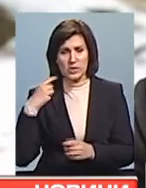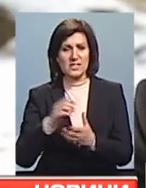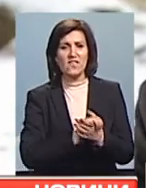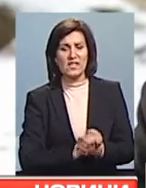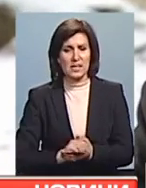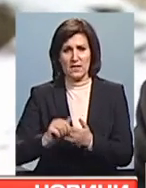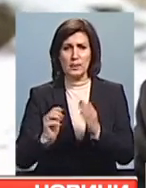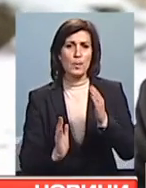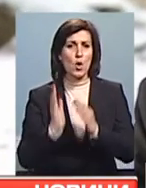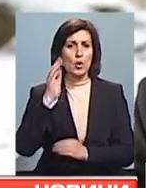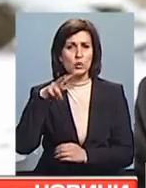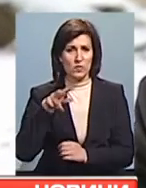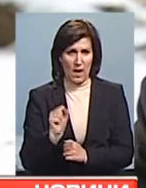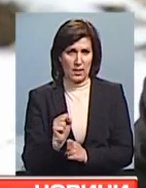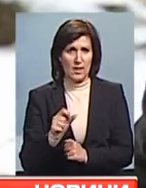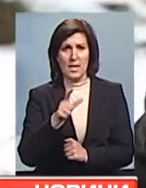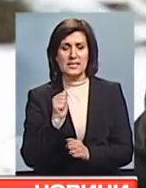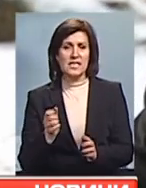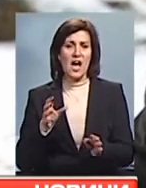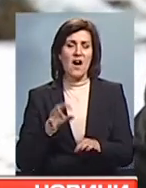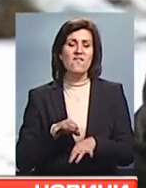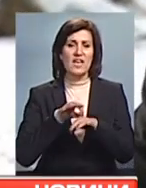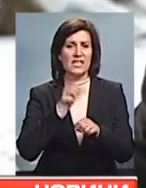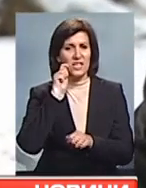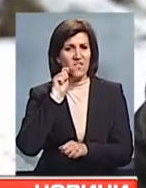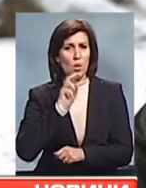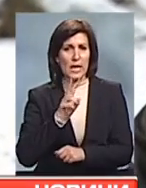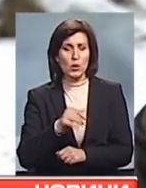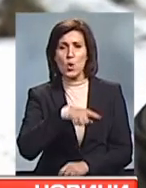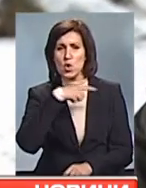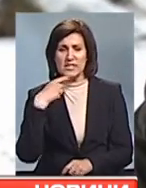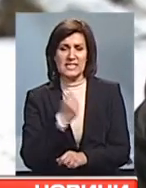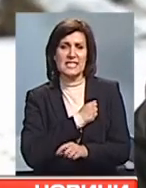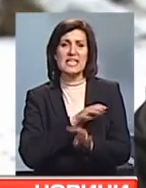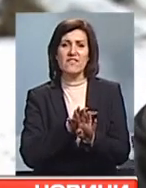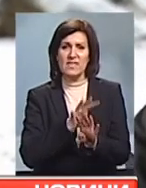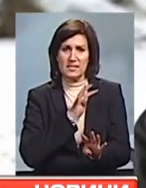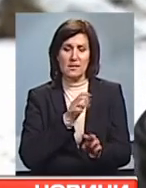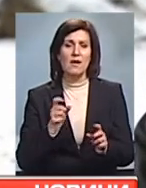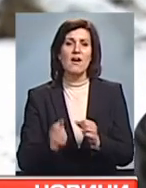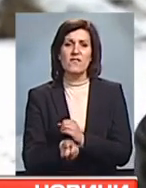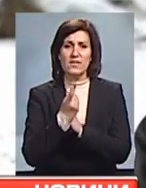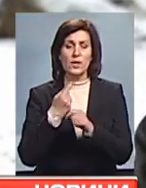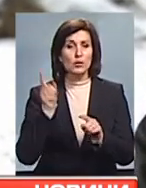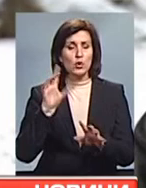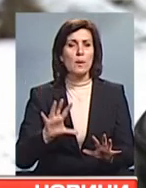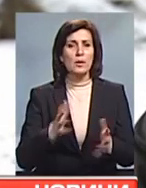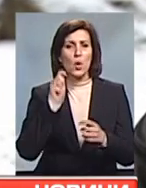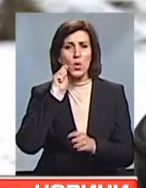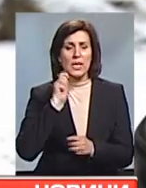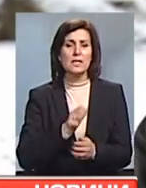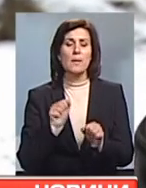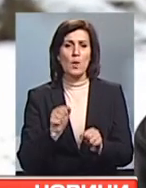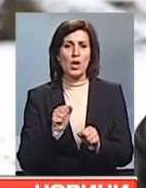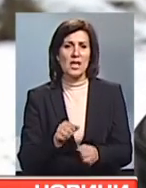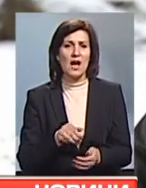Федерації проголосувала за введення в Україну російських військ виявилося що на той момент Україна